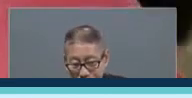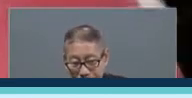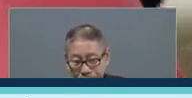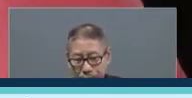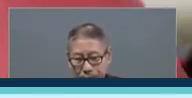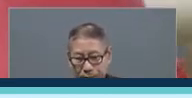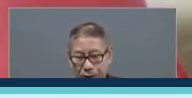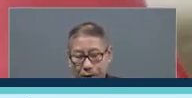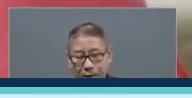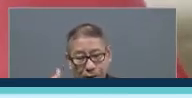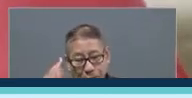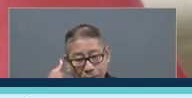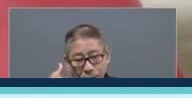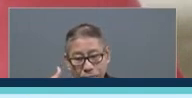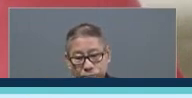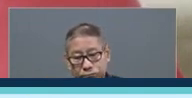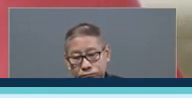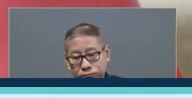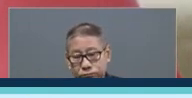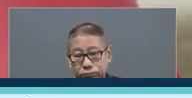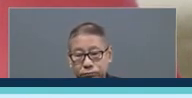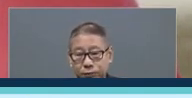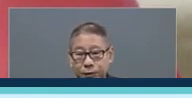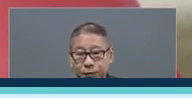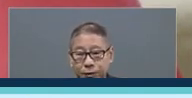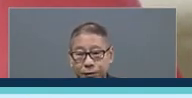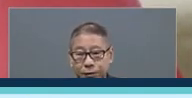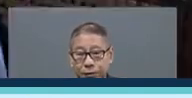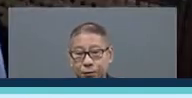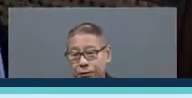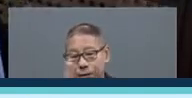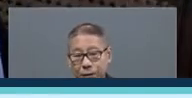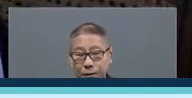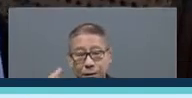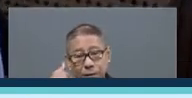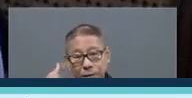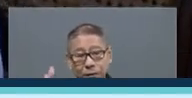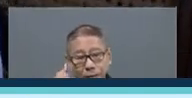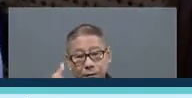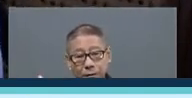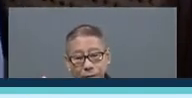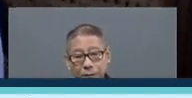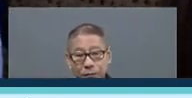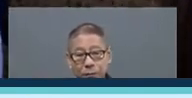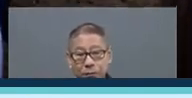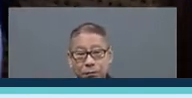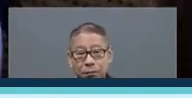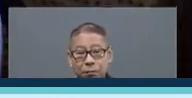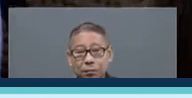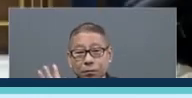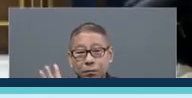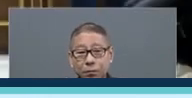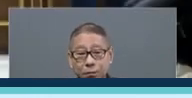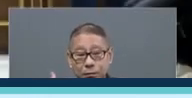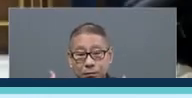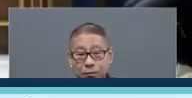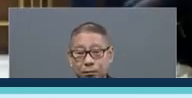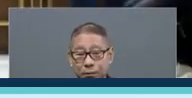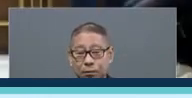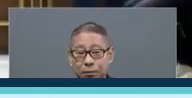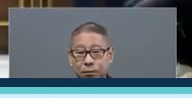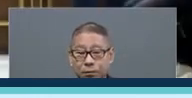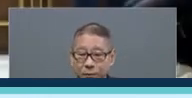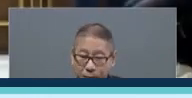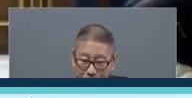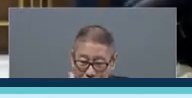ที่เราได้กำหนดไว้ทั่วประเทศ สำหรับสายด่วนดิจิทัลวอลเล็ต1111ปัจจุบันมีให้บริการประชาชนกว่า 30,000 คู่สาย